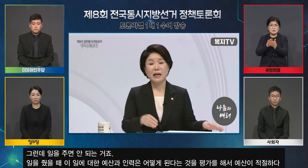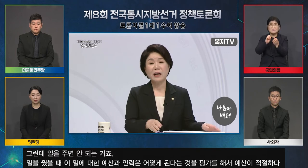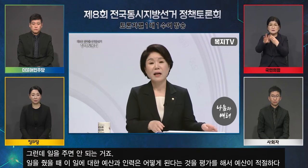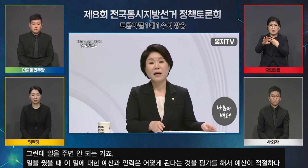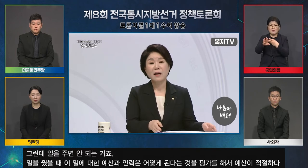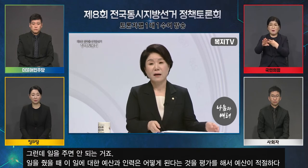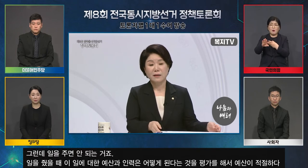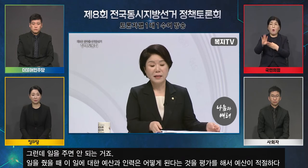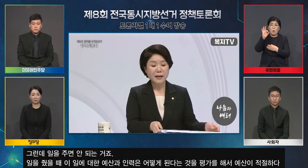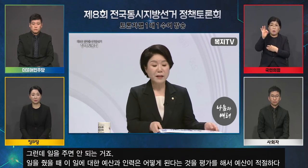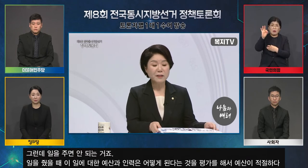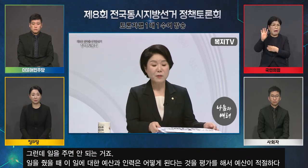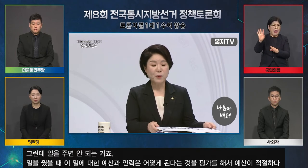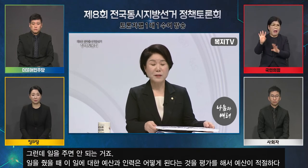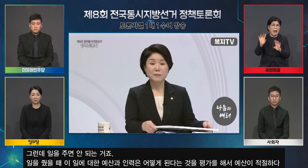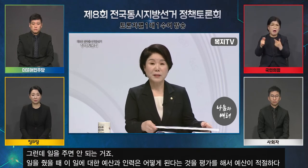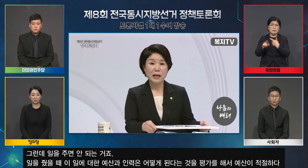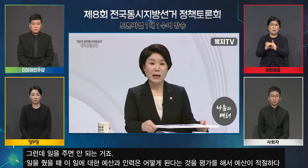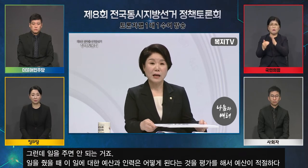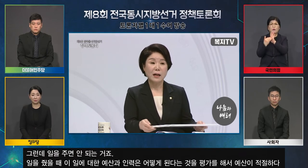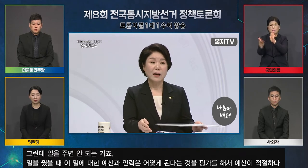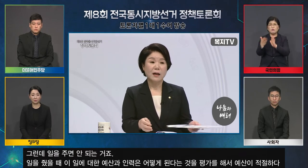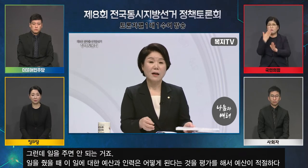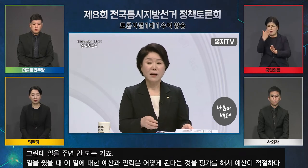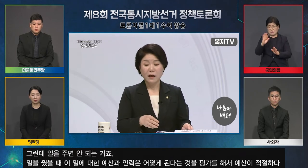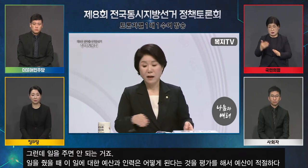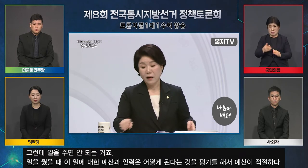않습니다. 제가 예를 들어보겠습니다.